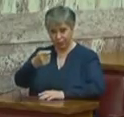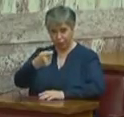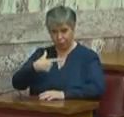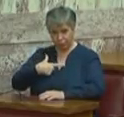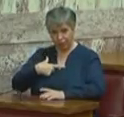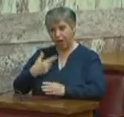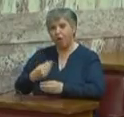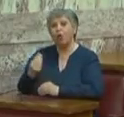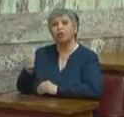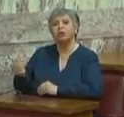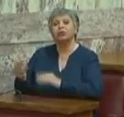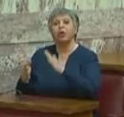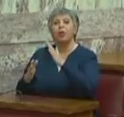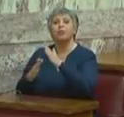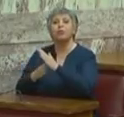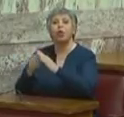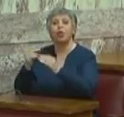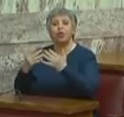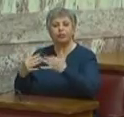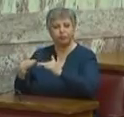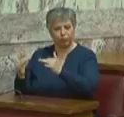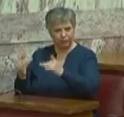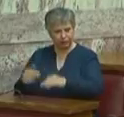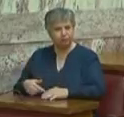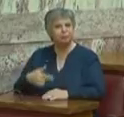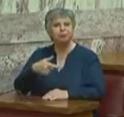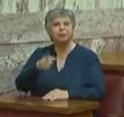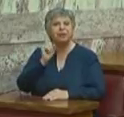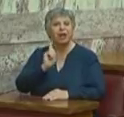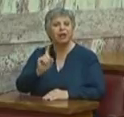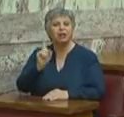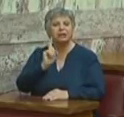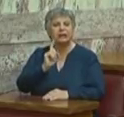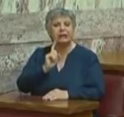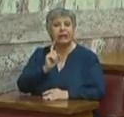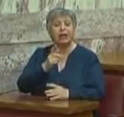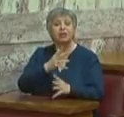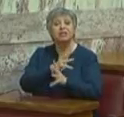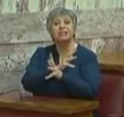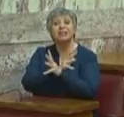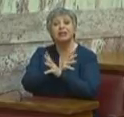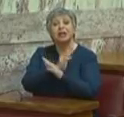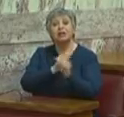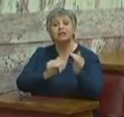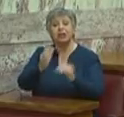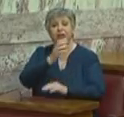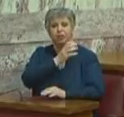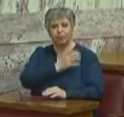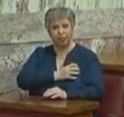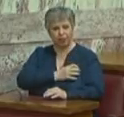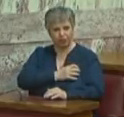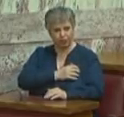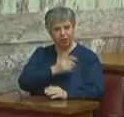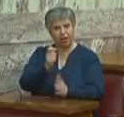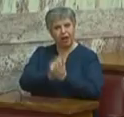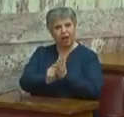Και γιατί η κυρία εισαγγελέας του Αρείου Πάγου πράττει σωστά και ορθώς ενήργησε